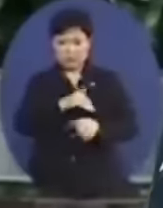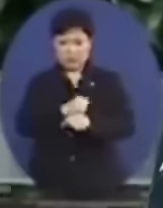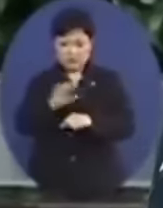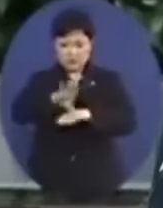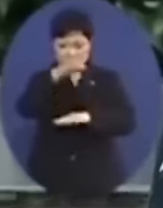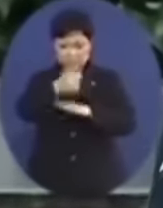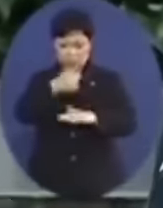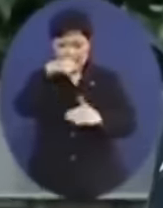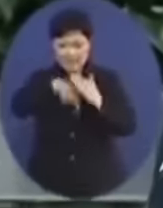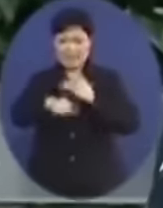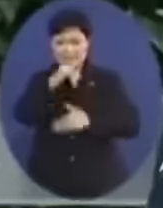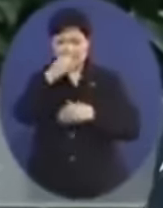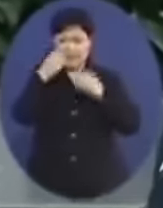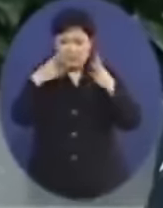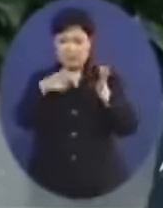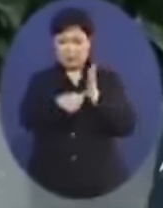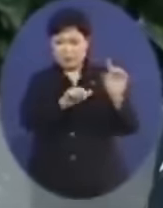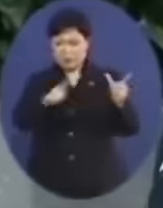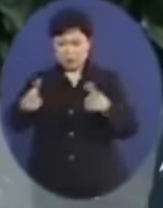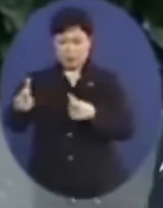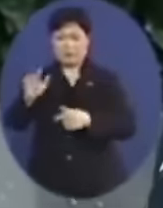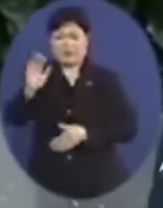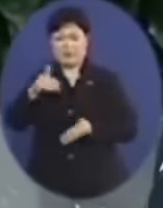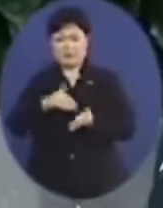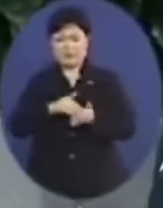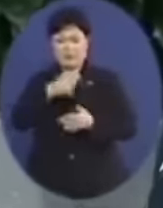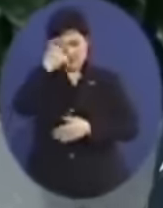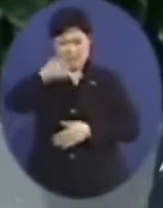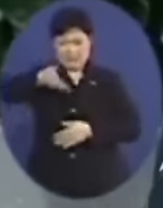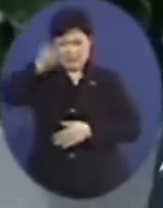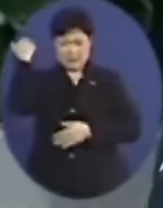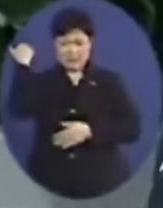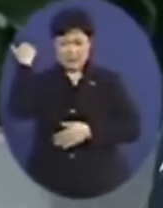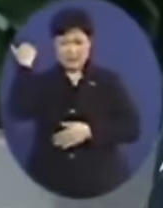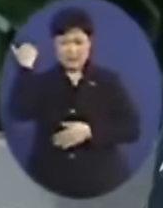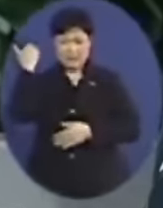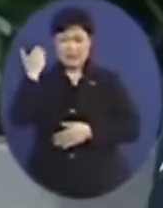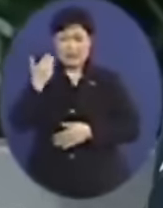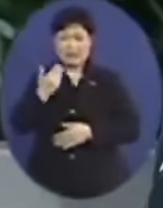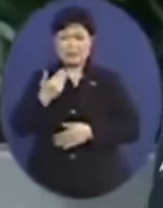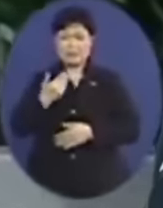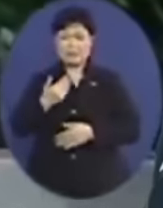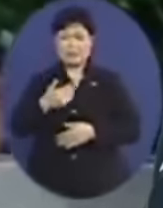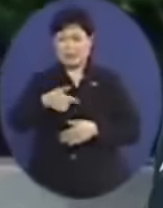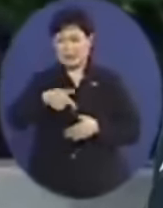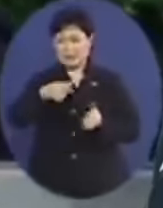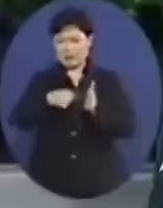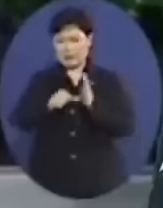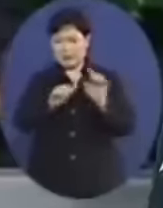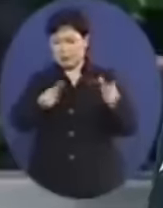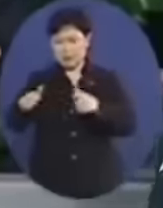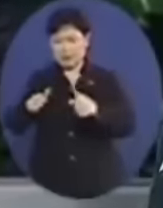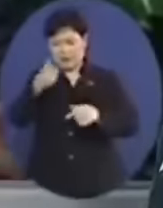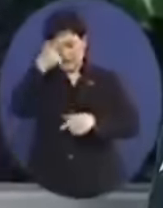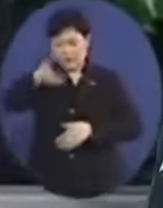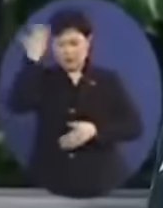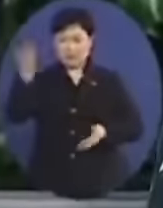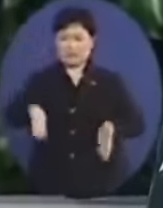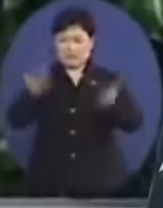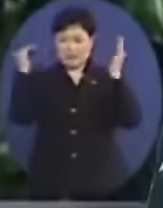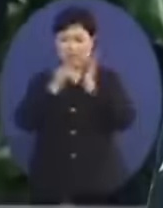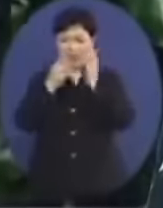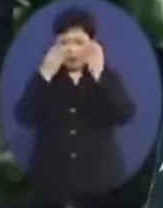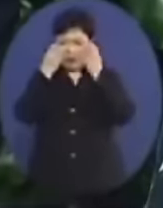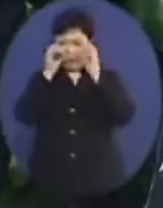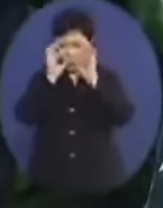그리스도 안에 있으면 새로운 피조물이라 아멘 옛날 피조물이 아닙니다 이전 것은 지나갔으니 보라 새 것이